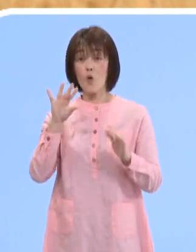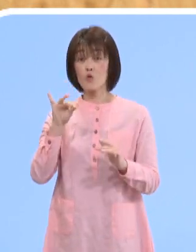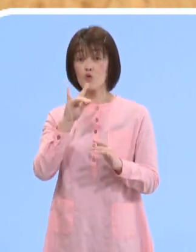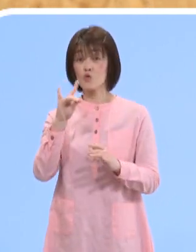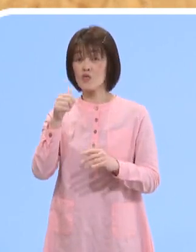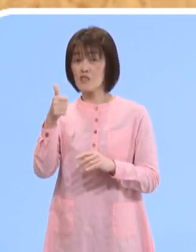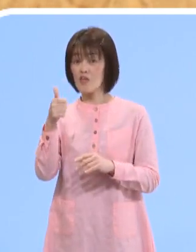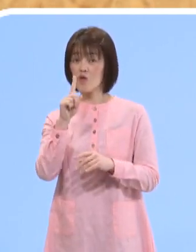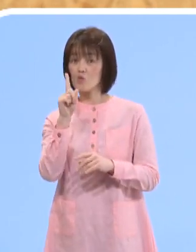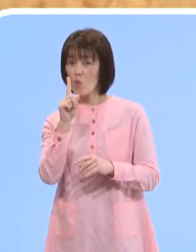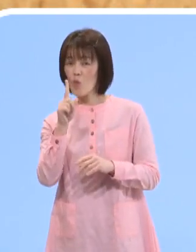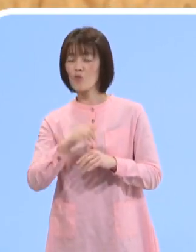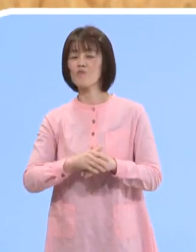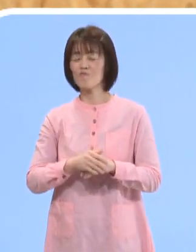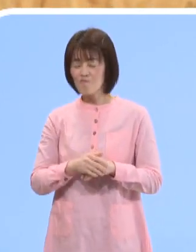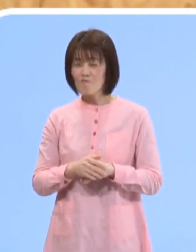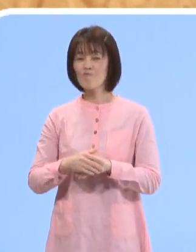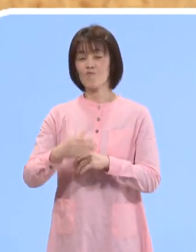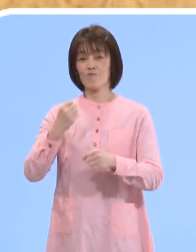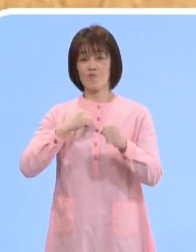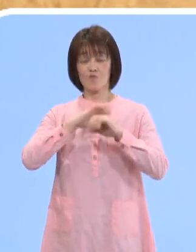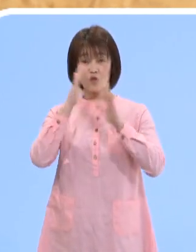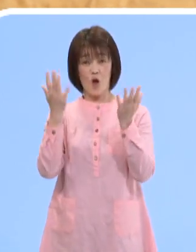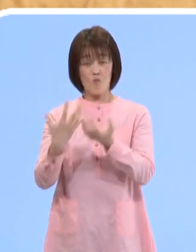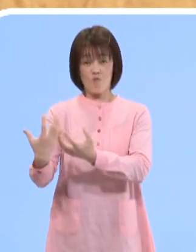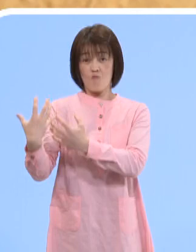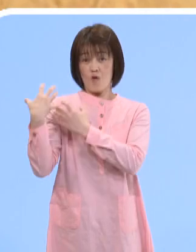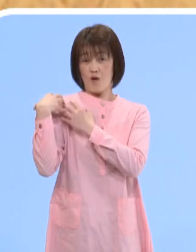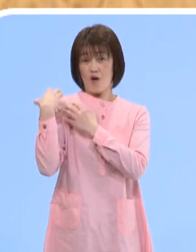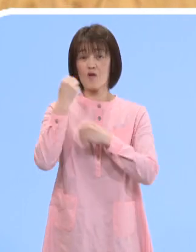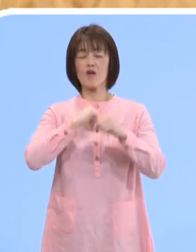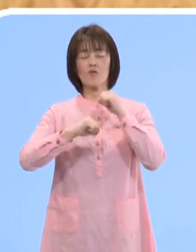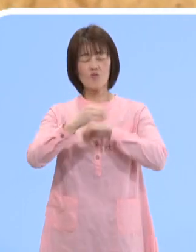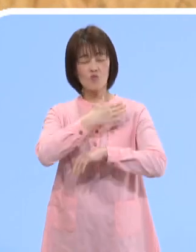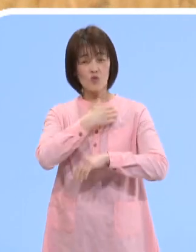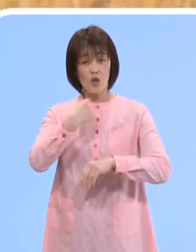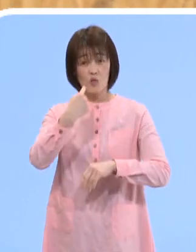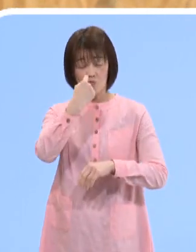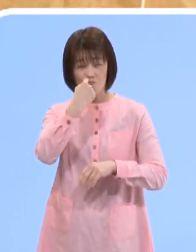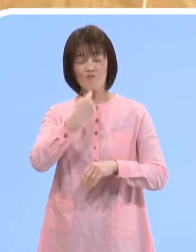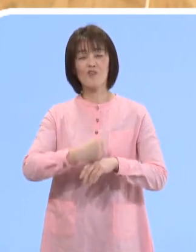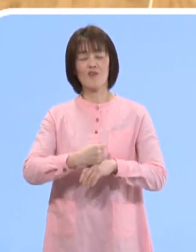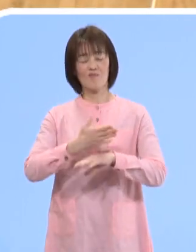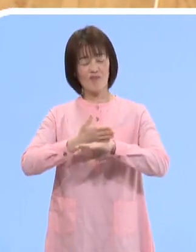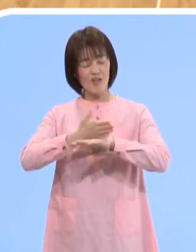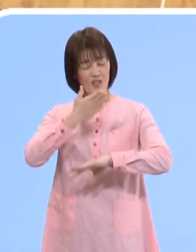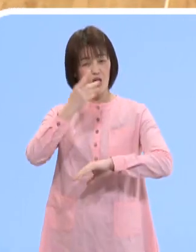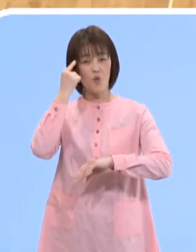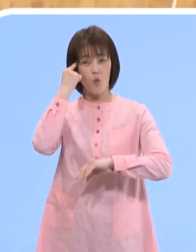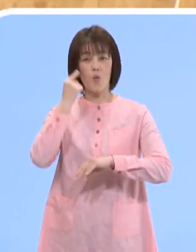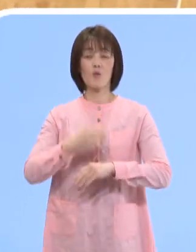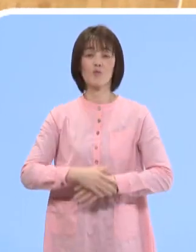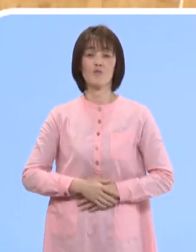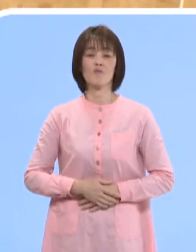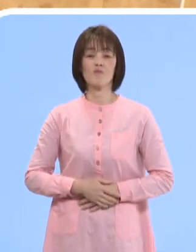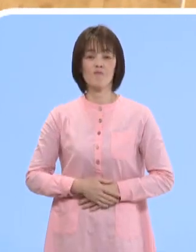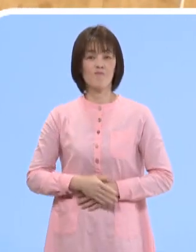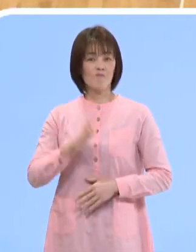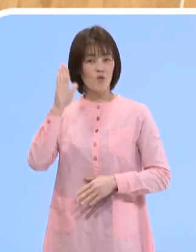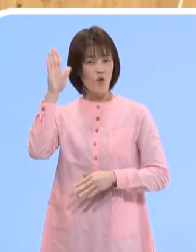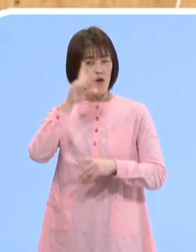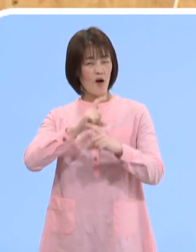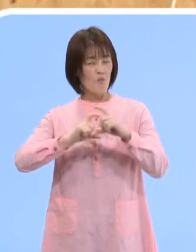自由にな感じでやらせていただけてるんで、うん、すごいありがたいなと思います。表現の場として、これからもっともっと本